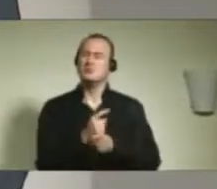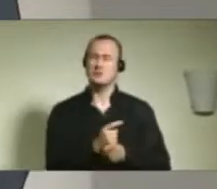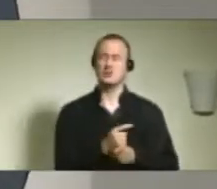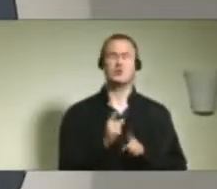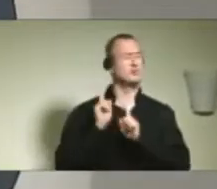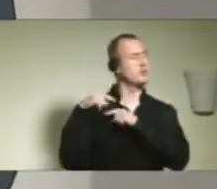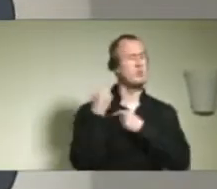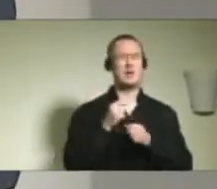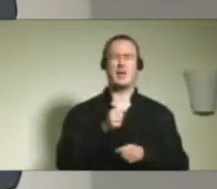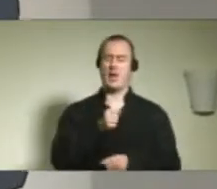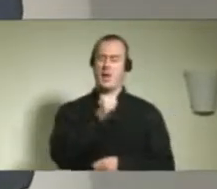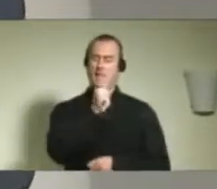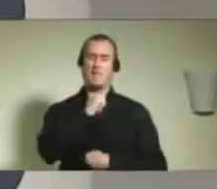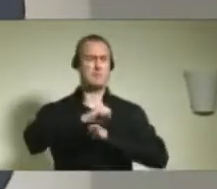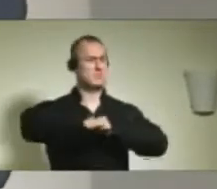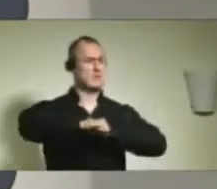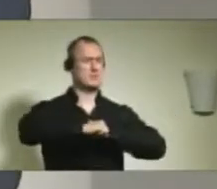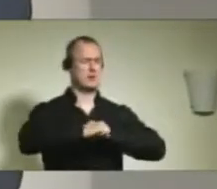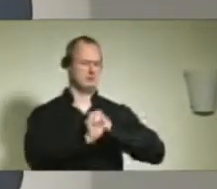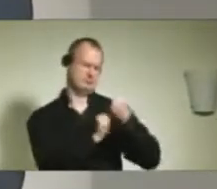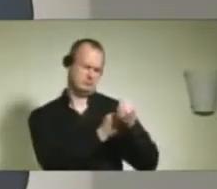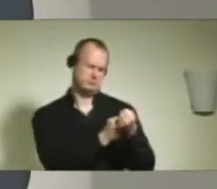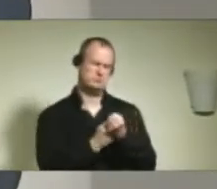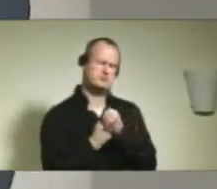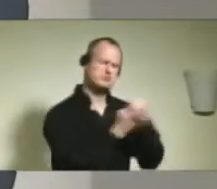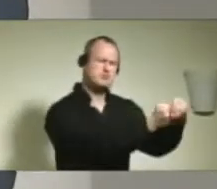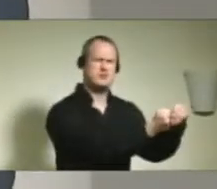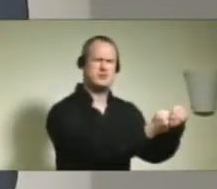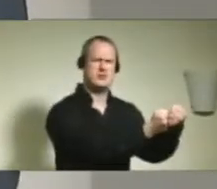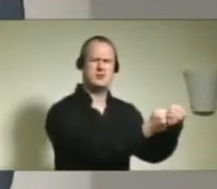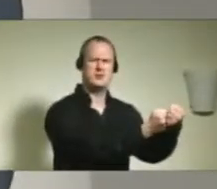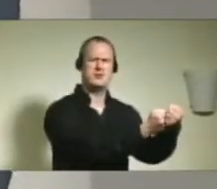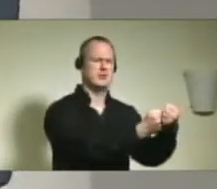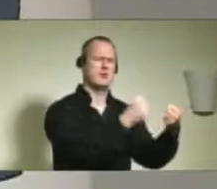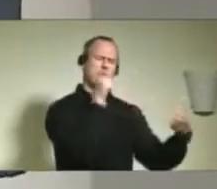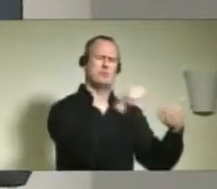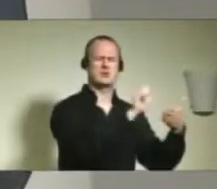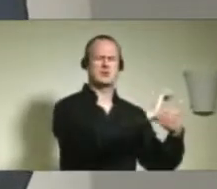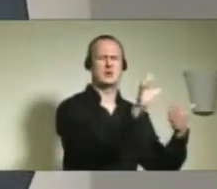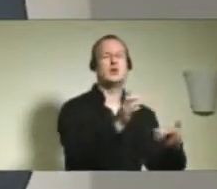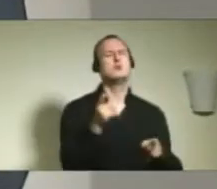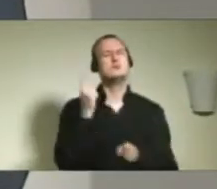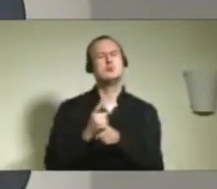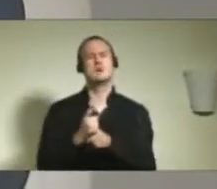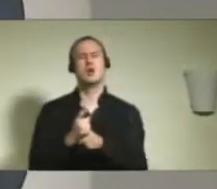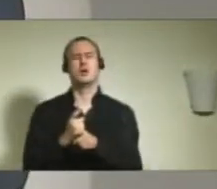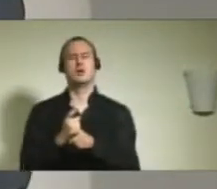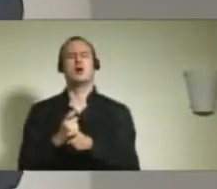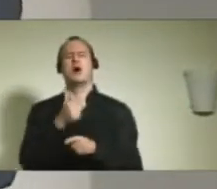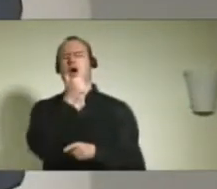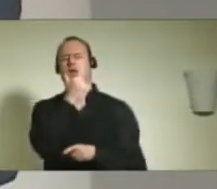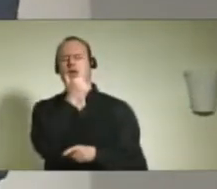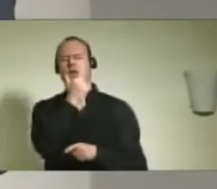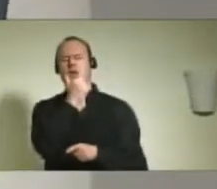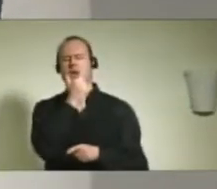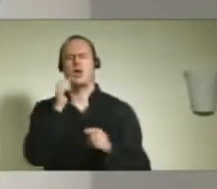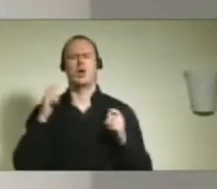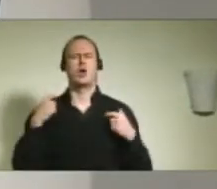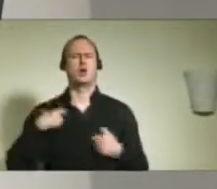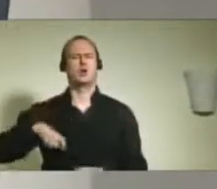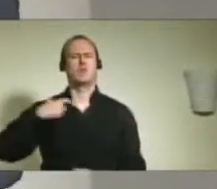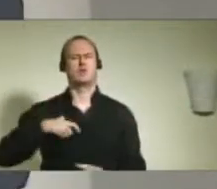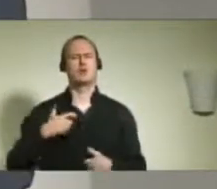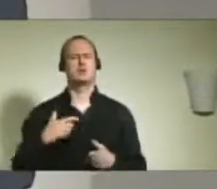depuis le document ou l'étude du Conference Board en avril 2013 qui disait que la